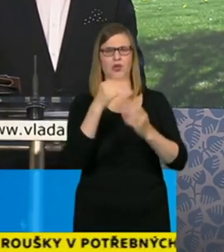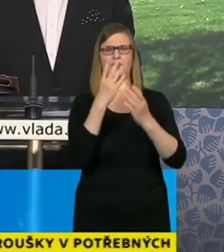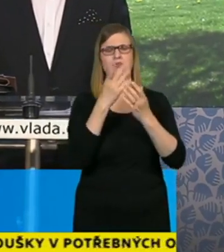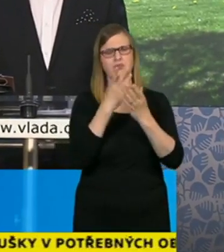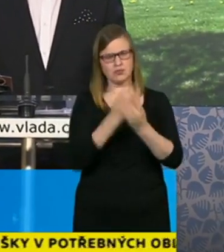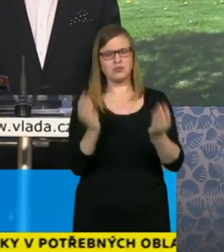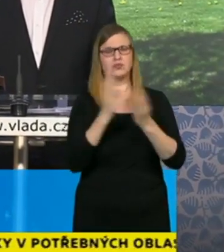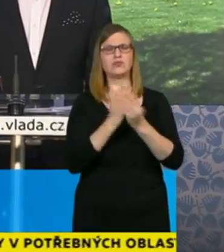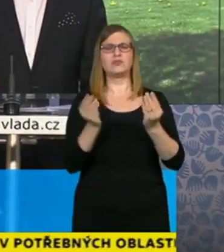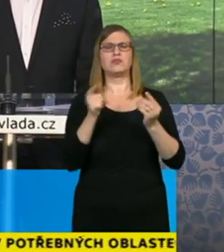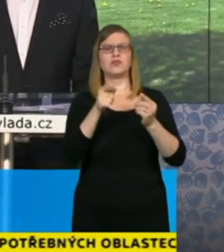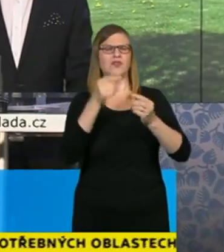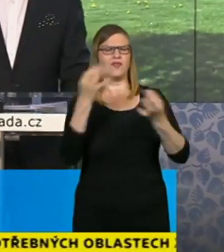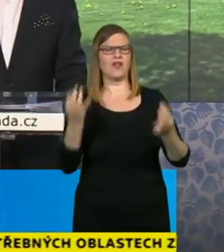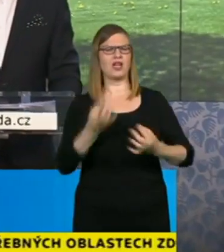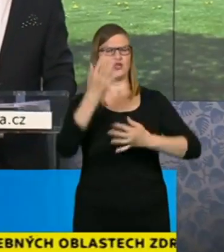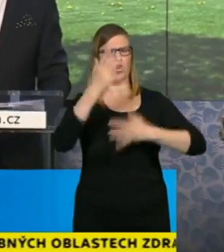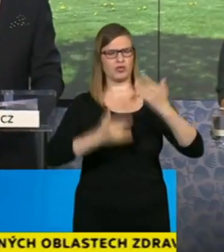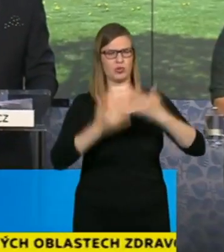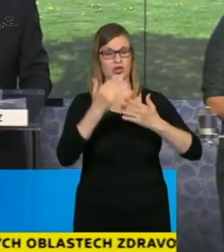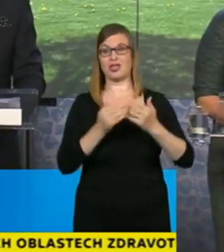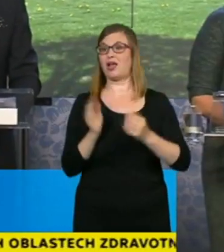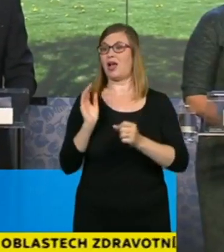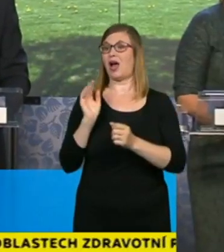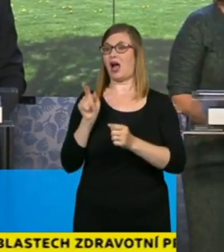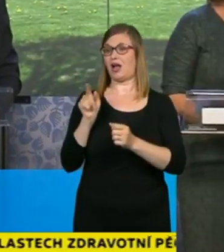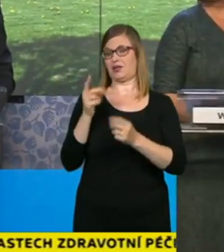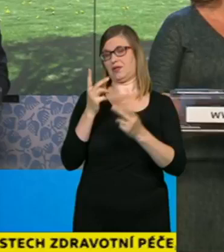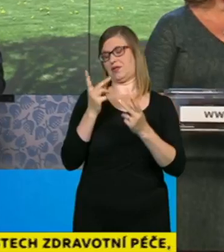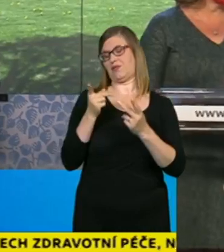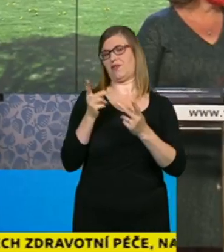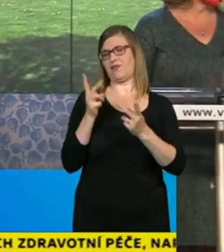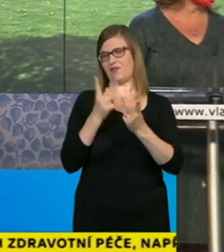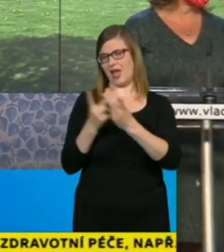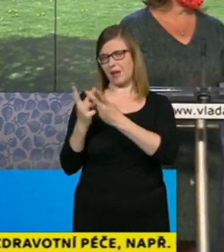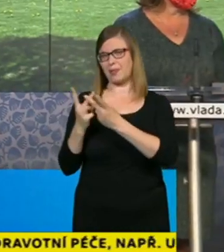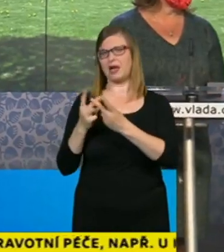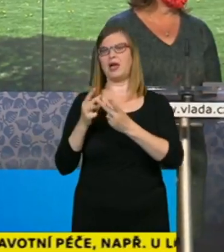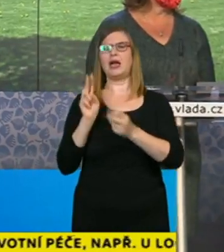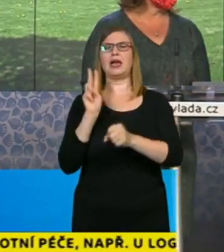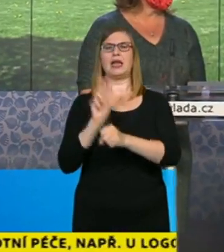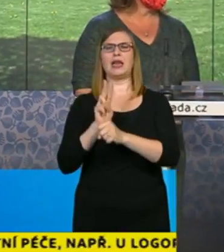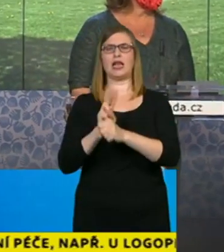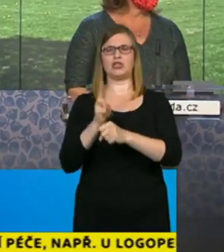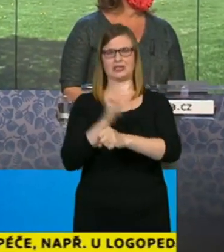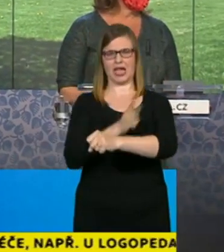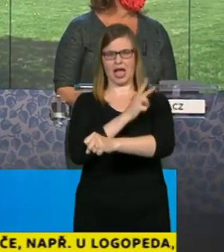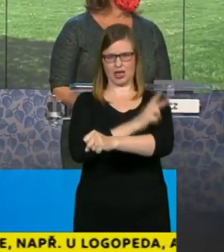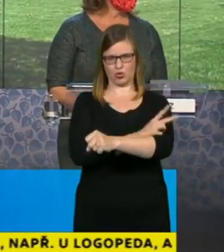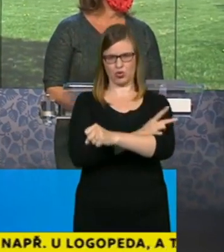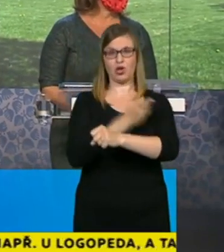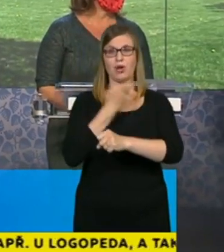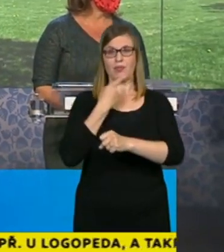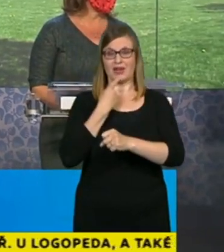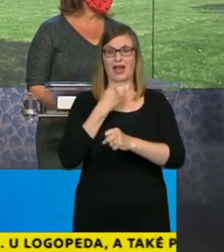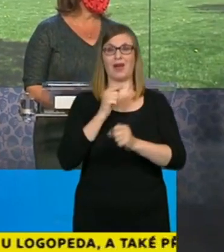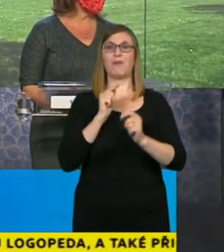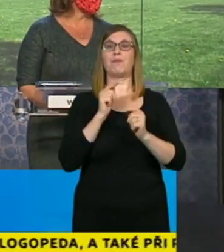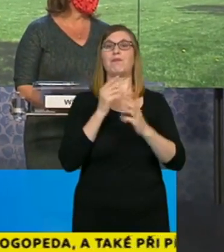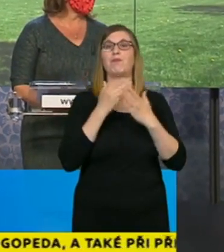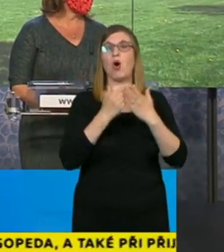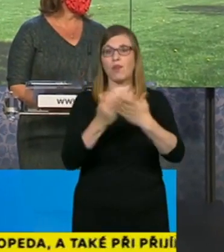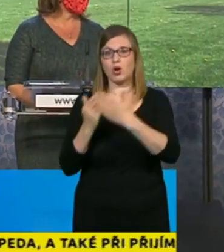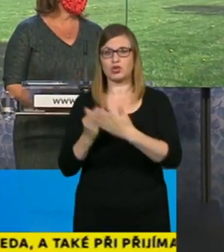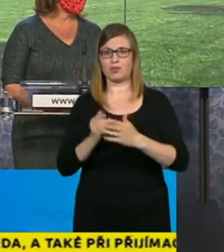Hlídač státu, tak zatím pomoc, která se dostala k českým firmám a jednotlivcům, čítá asi 16 miliard korun, což